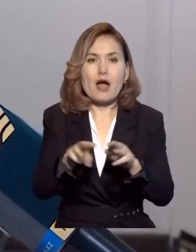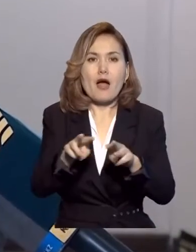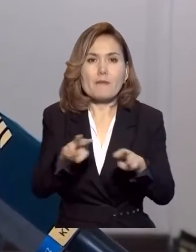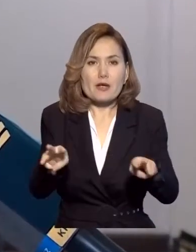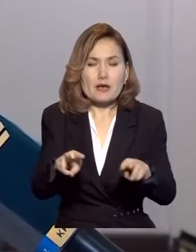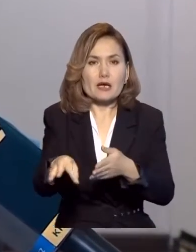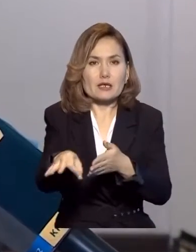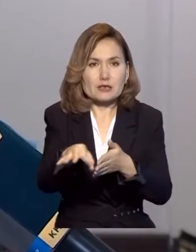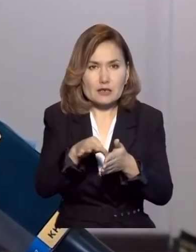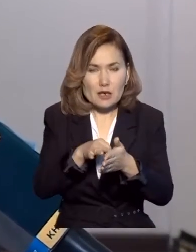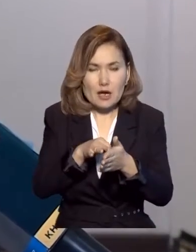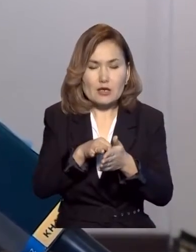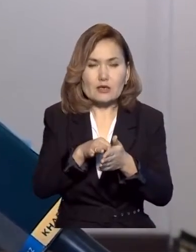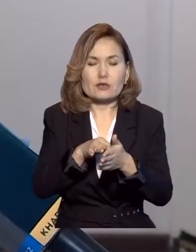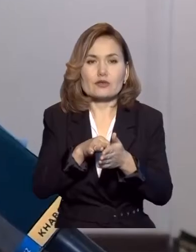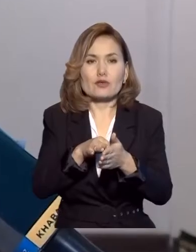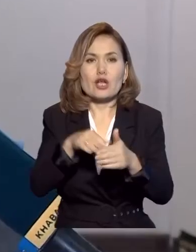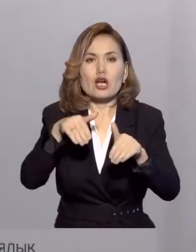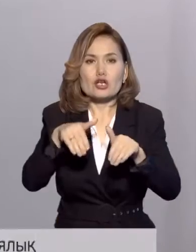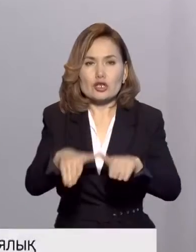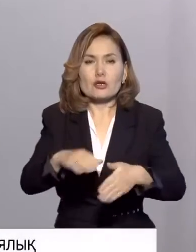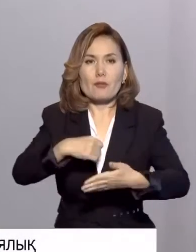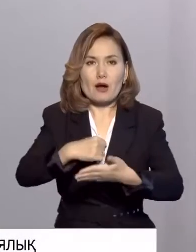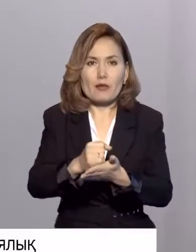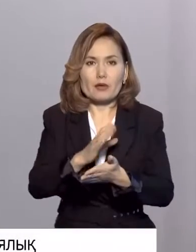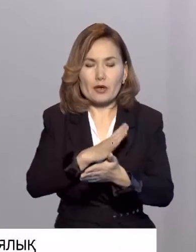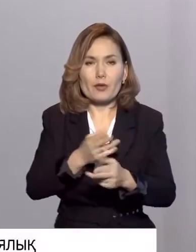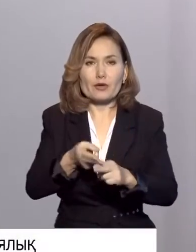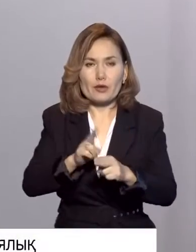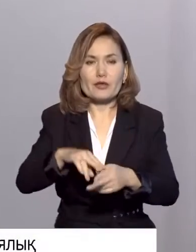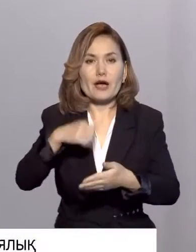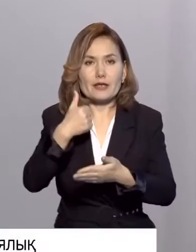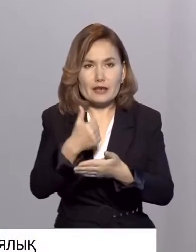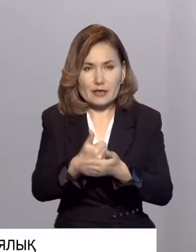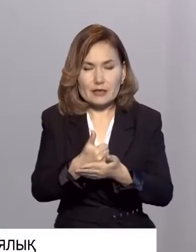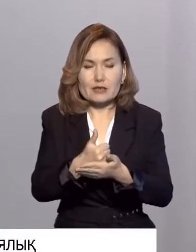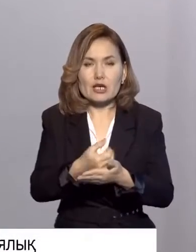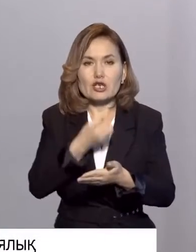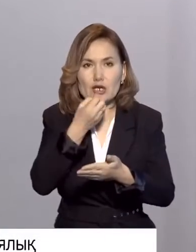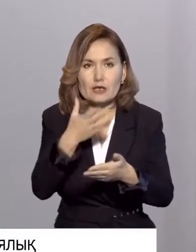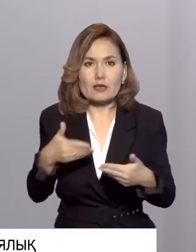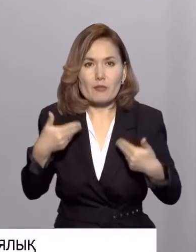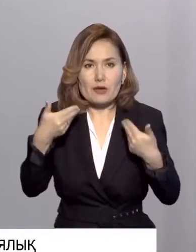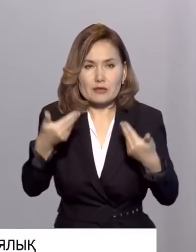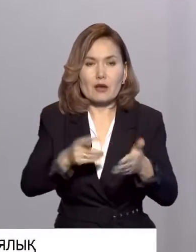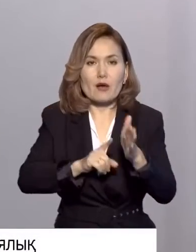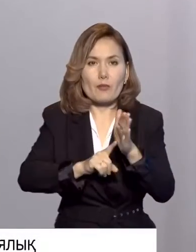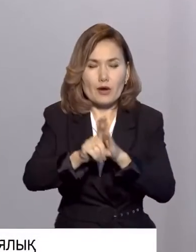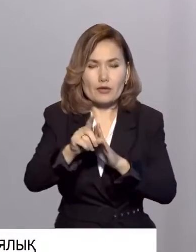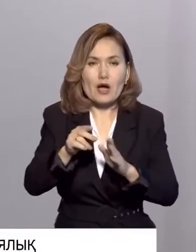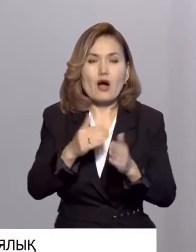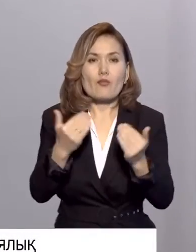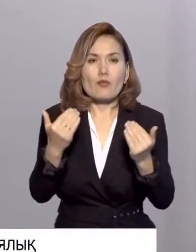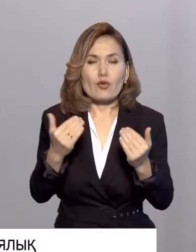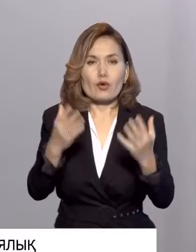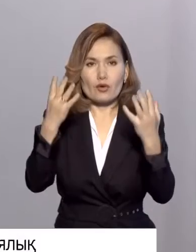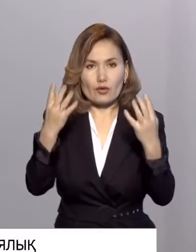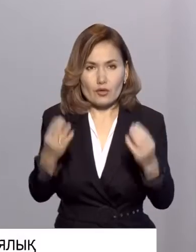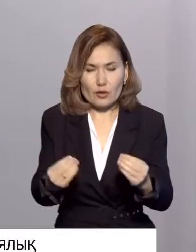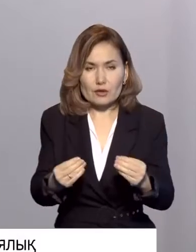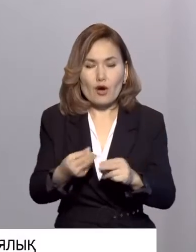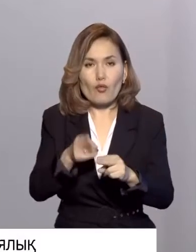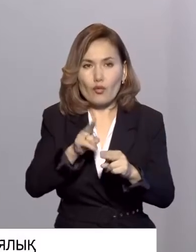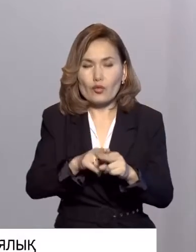бірден жаңағыдай шешім қабылдап отыр. Бұл енді негізгі бастамалардың бірі әлі. Яғни бұл толыққанды бүгін тек қана осы